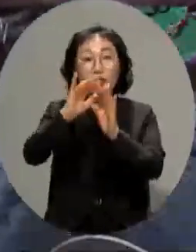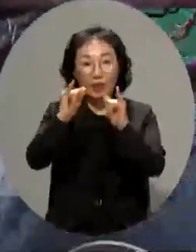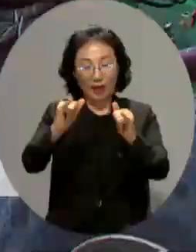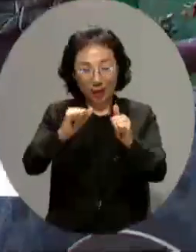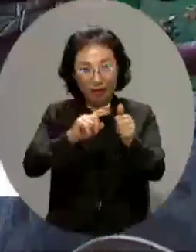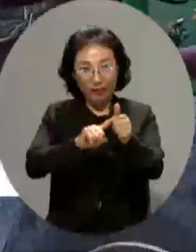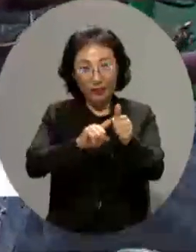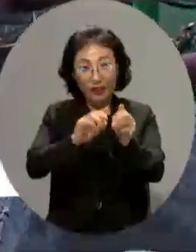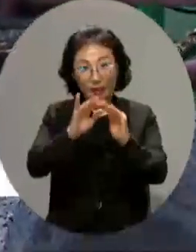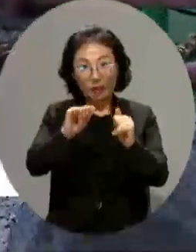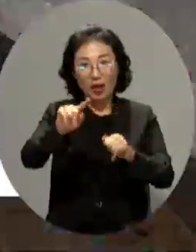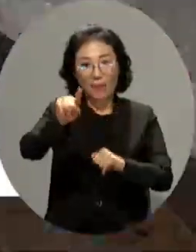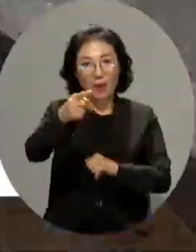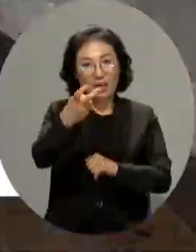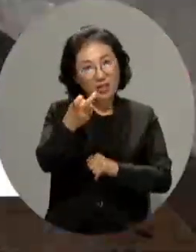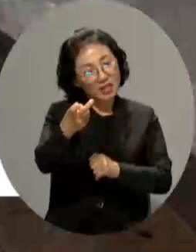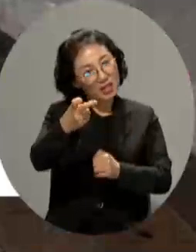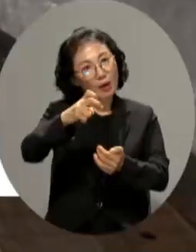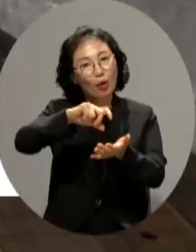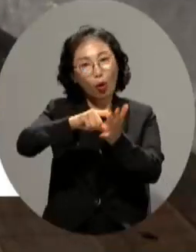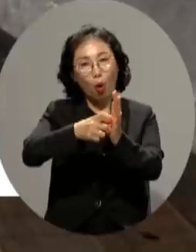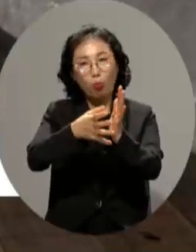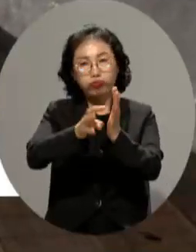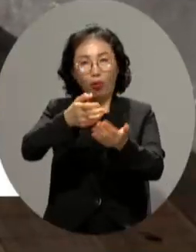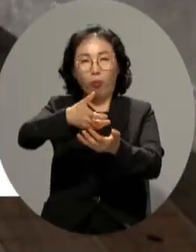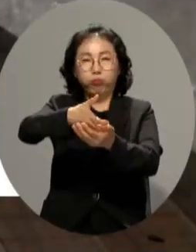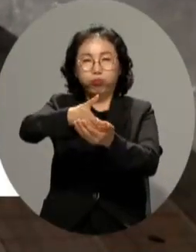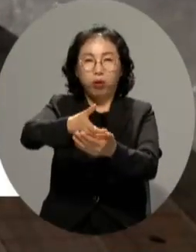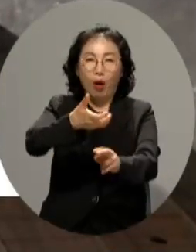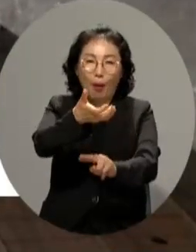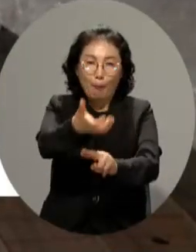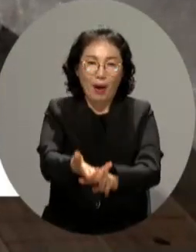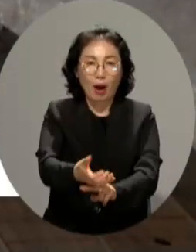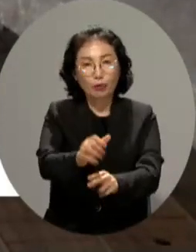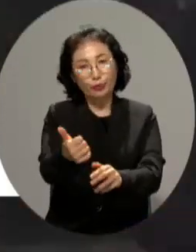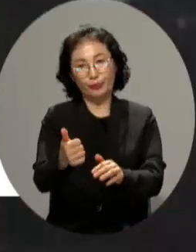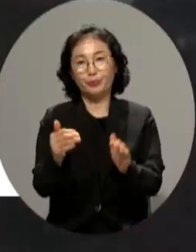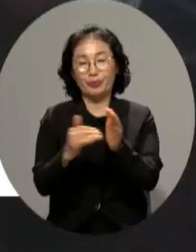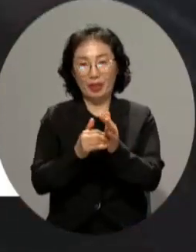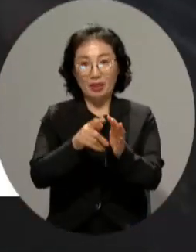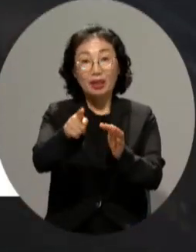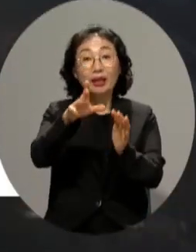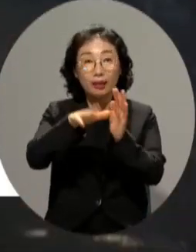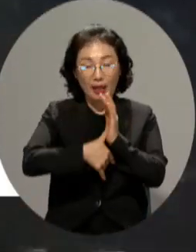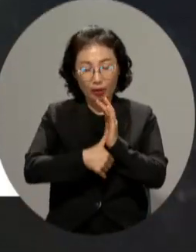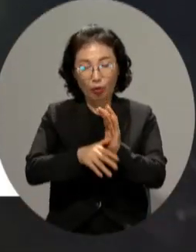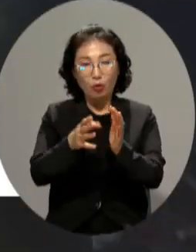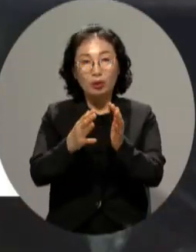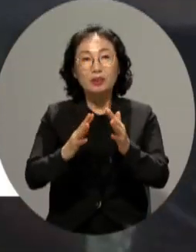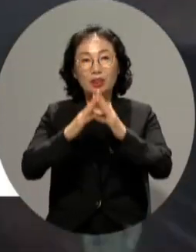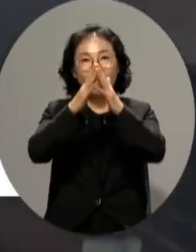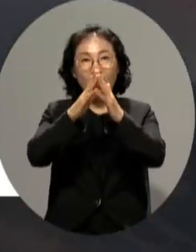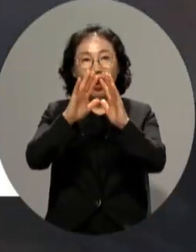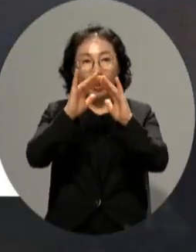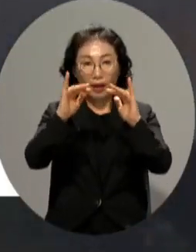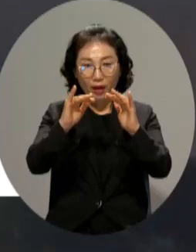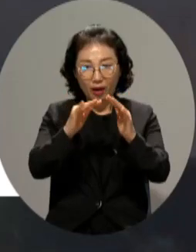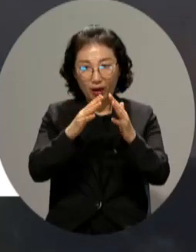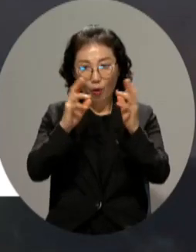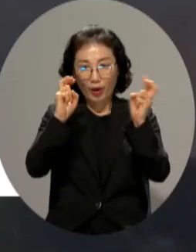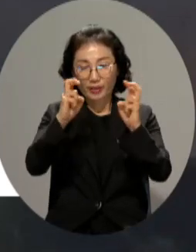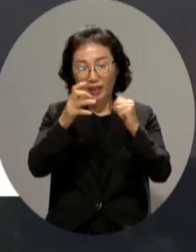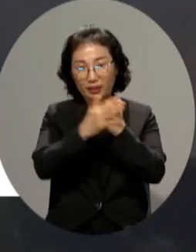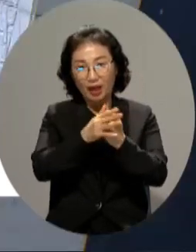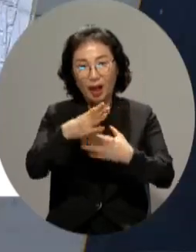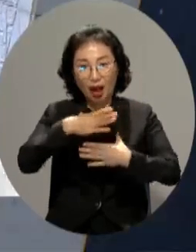씨가 120여 톤 무게의 구조물에 깔려 숨졌습니다. 이 역시 경찰은 시공사 측이 안전조치를 다하지 않아 서